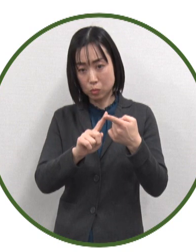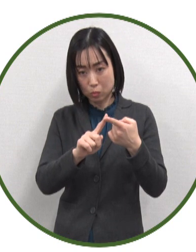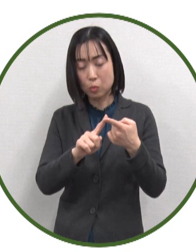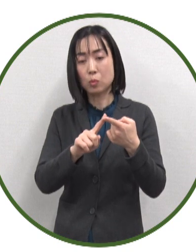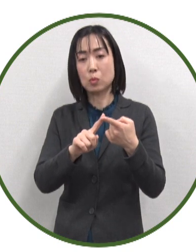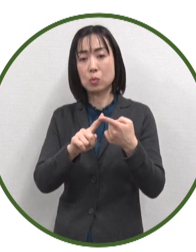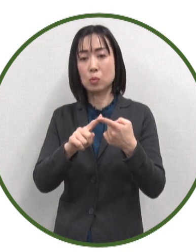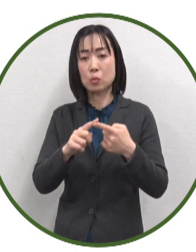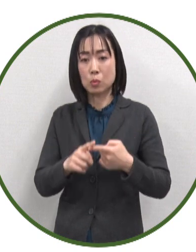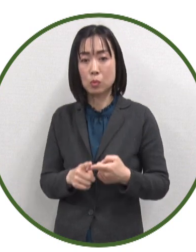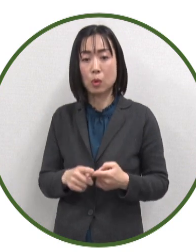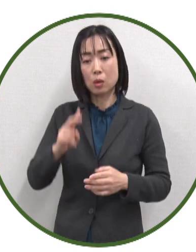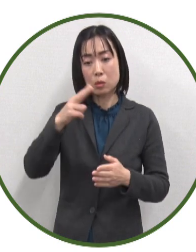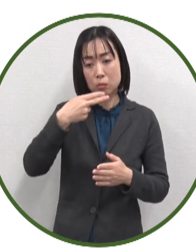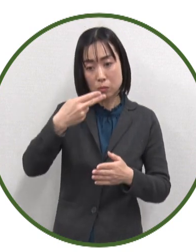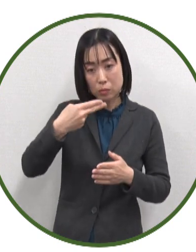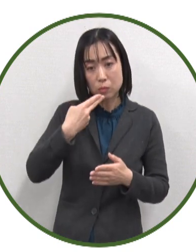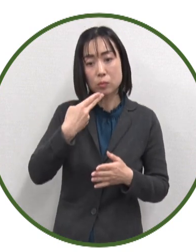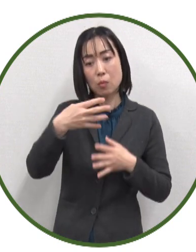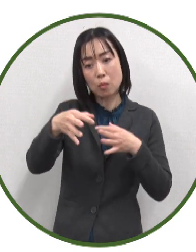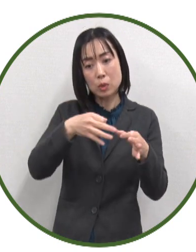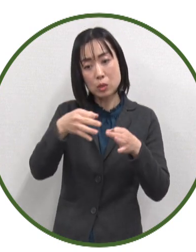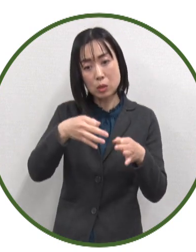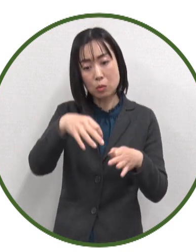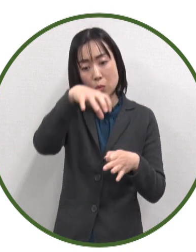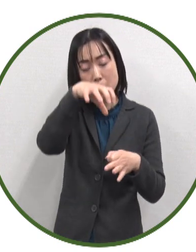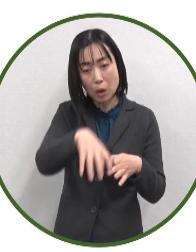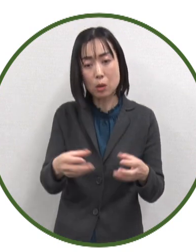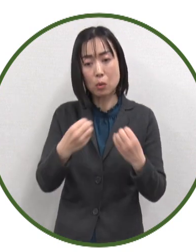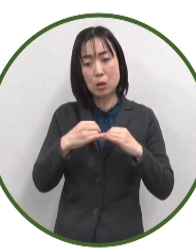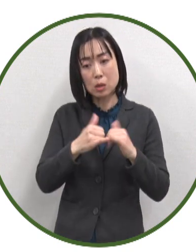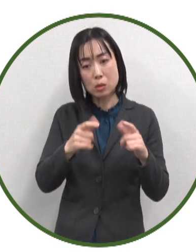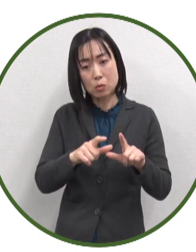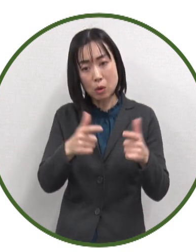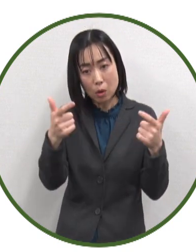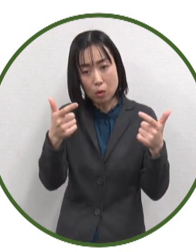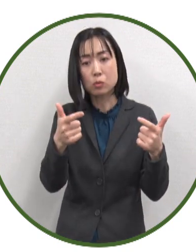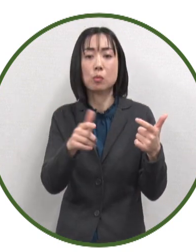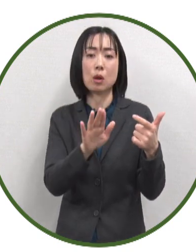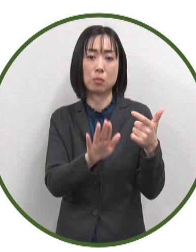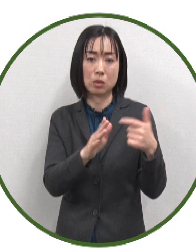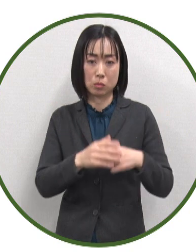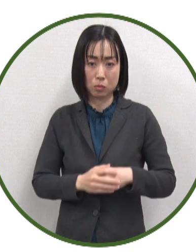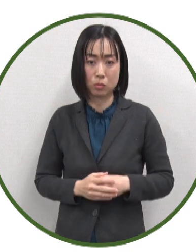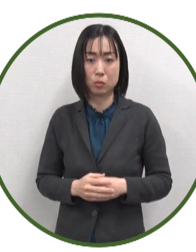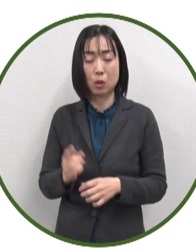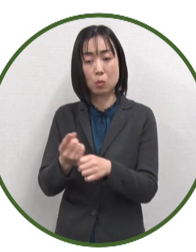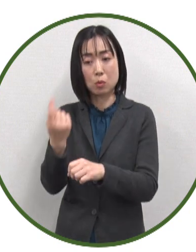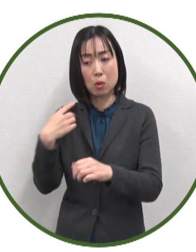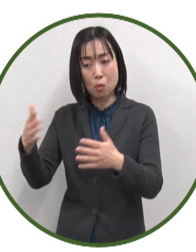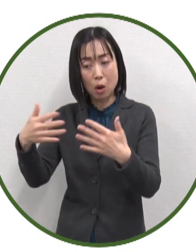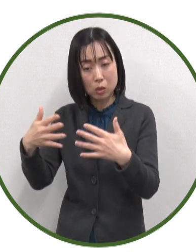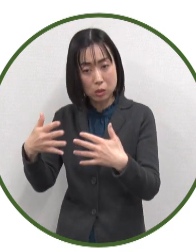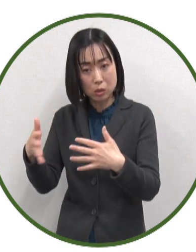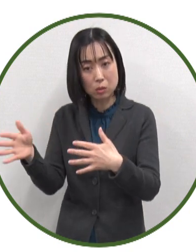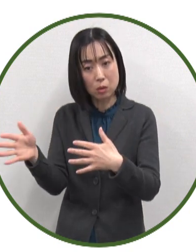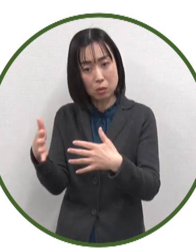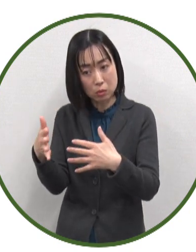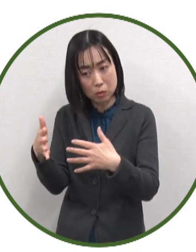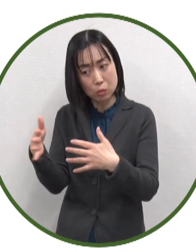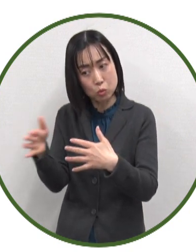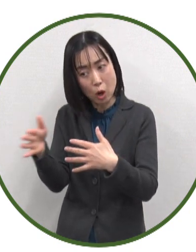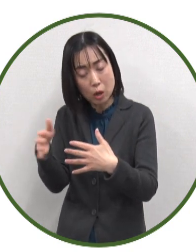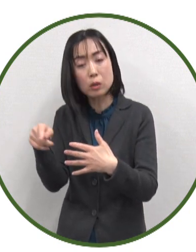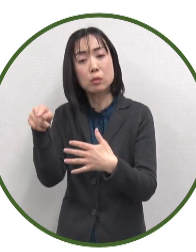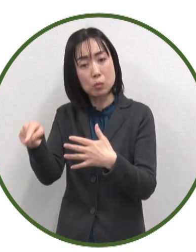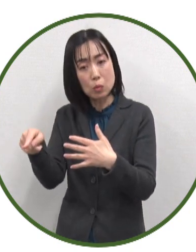形で飲食関係での感染の拡大も見られています。でこれは昨年秋以降の大きな感染の波の初期にも見られ